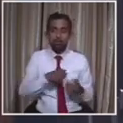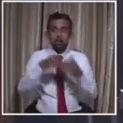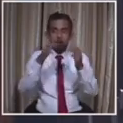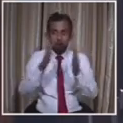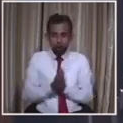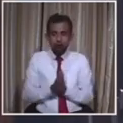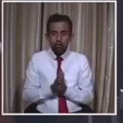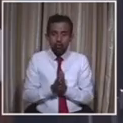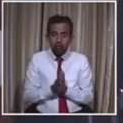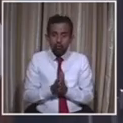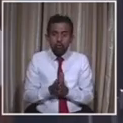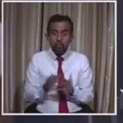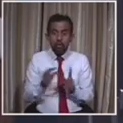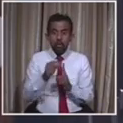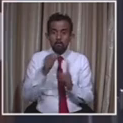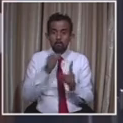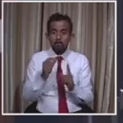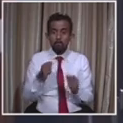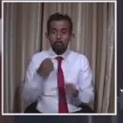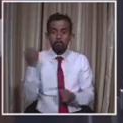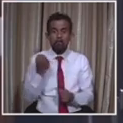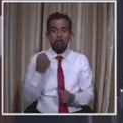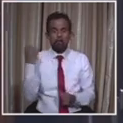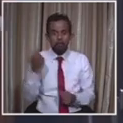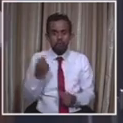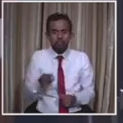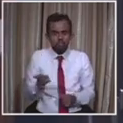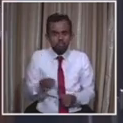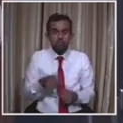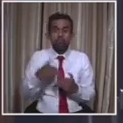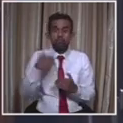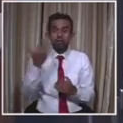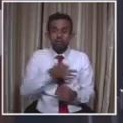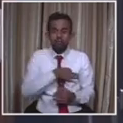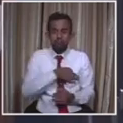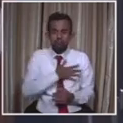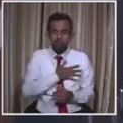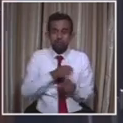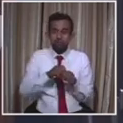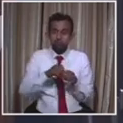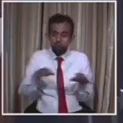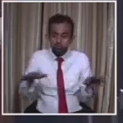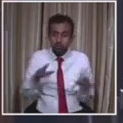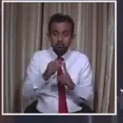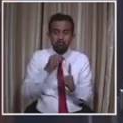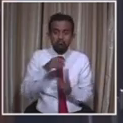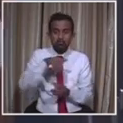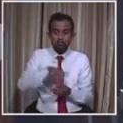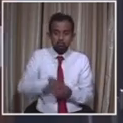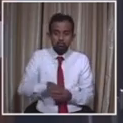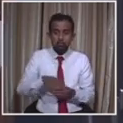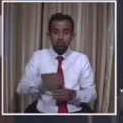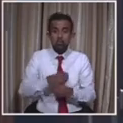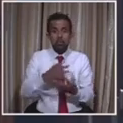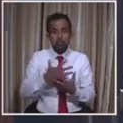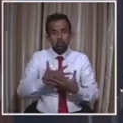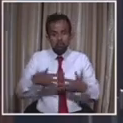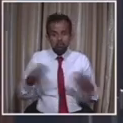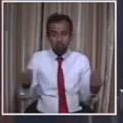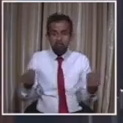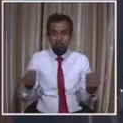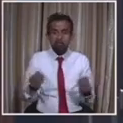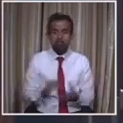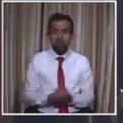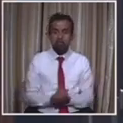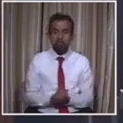කරන්නේ. මේ පාර්ලිමේන්තු රැස්වෙන භාරය පාසා එළියේ තියෙන වෛරය වැඩි වෙනවා මිසක් මේ පාර්ලිමේන්තුක මේ විනාශව කරන්න මේක දායක